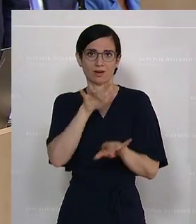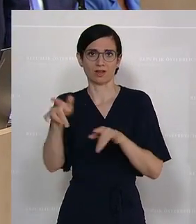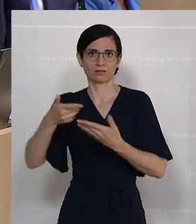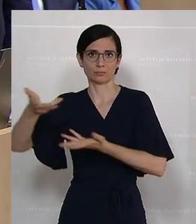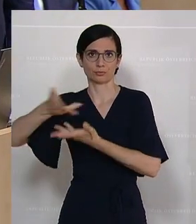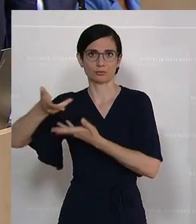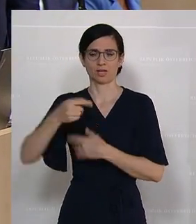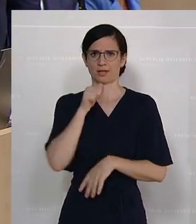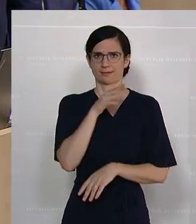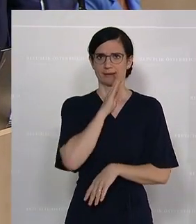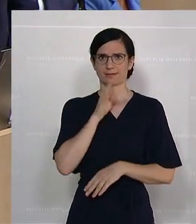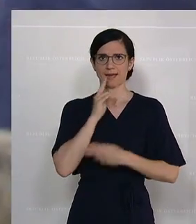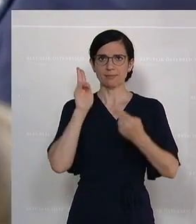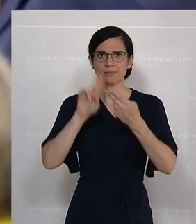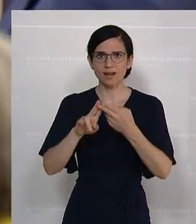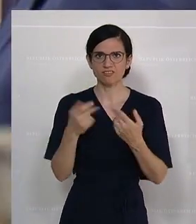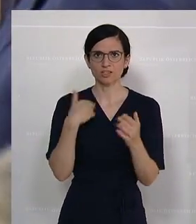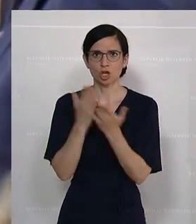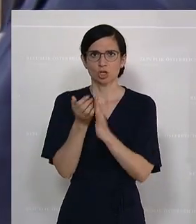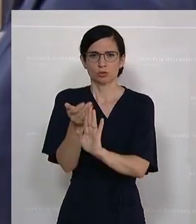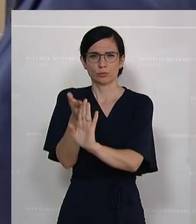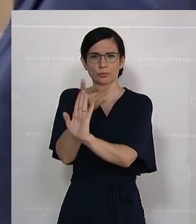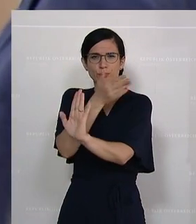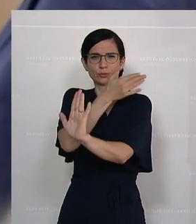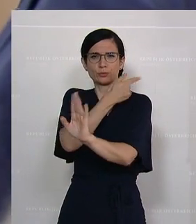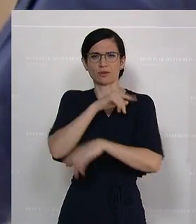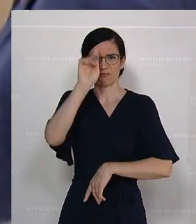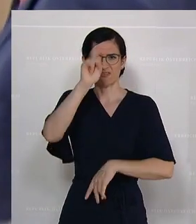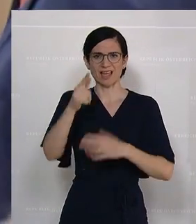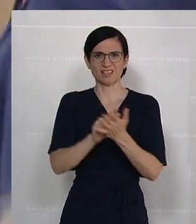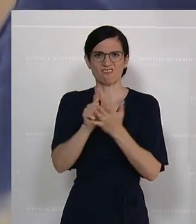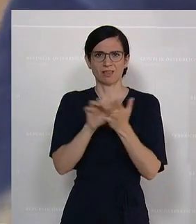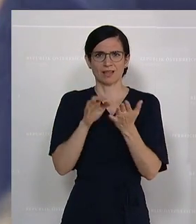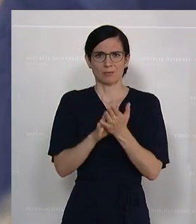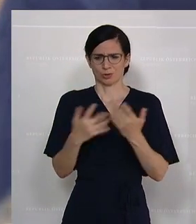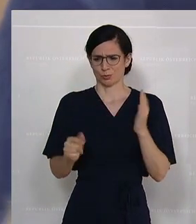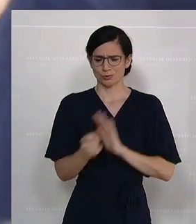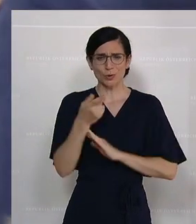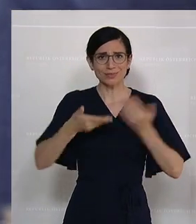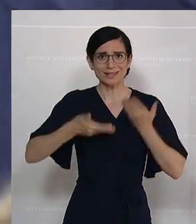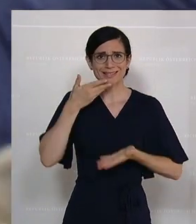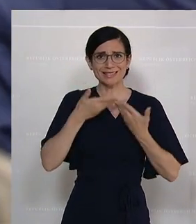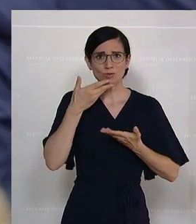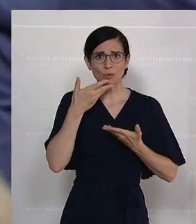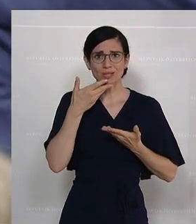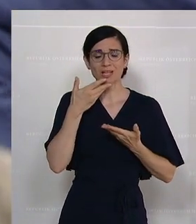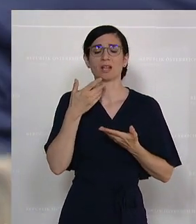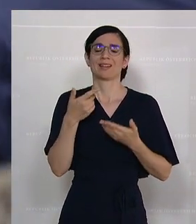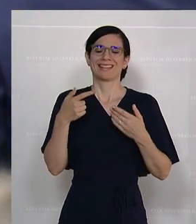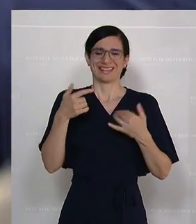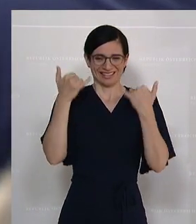geheimtreffen bitte das weiß man ja vorher wenn dieser termin stattfindet und diese sondersitzung diese